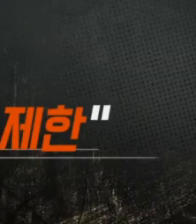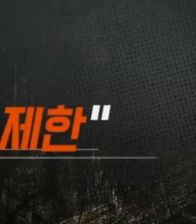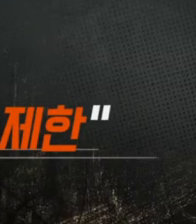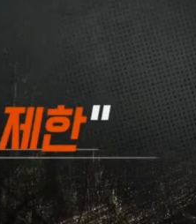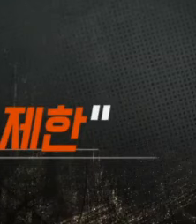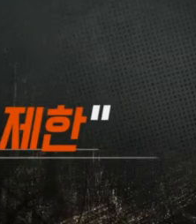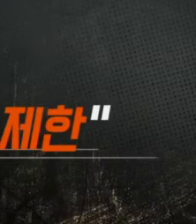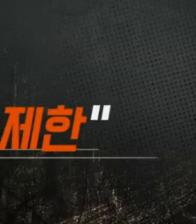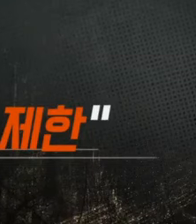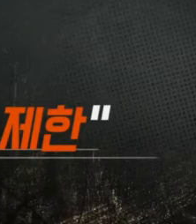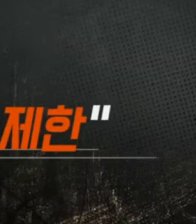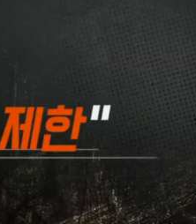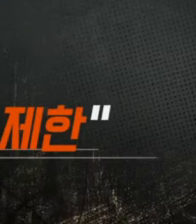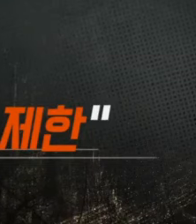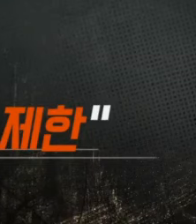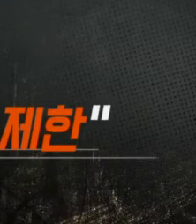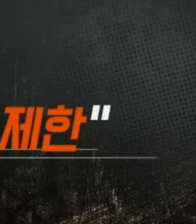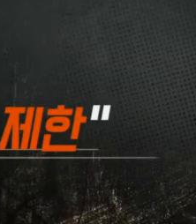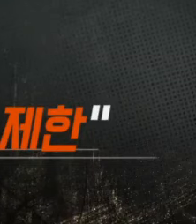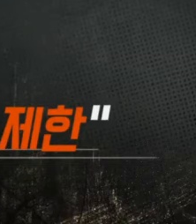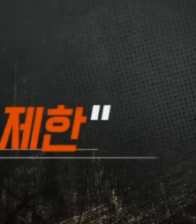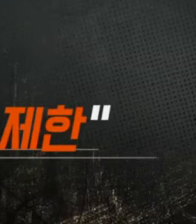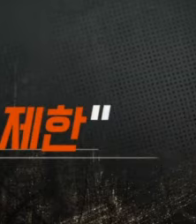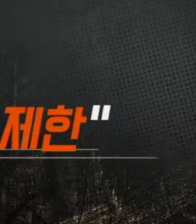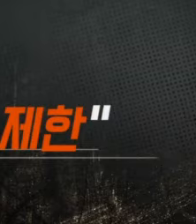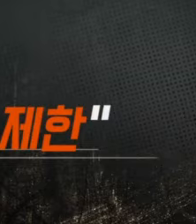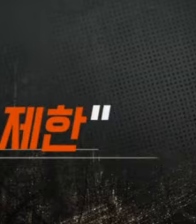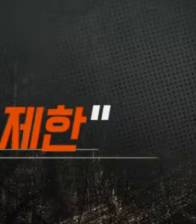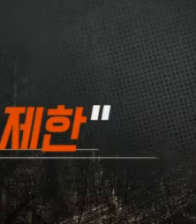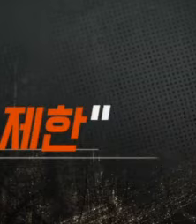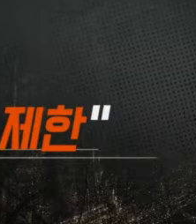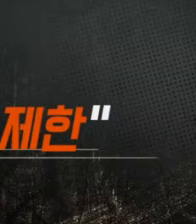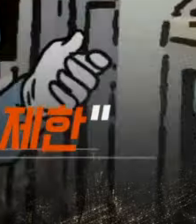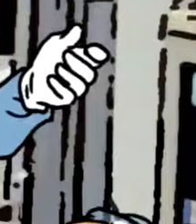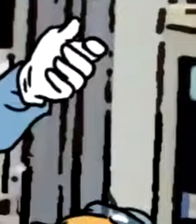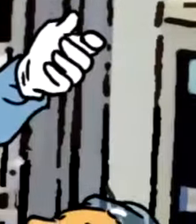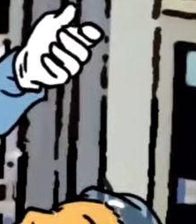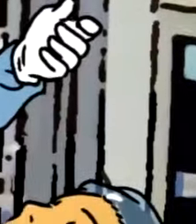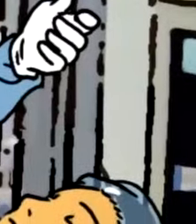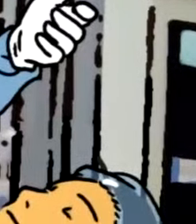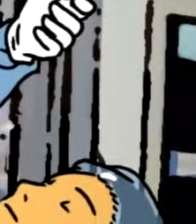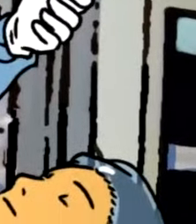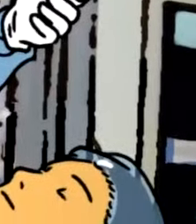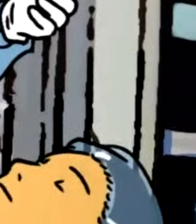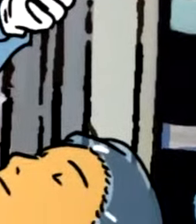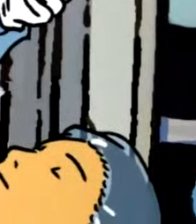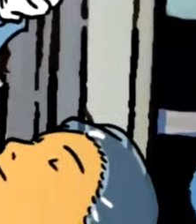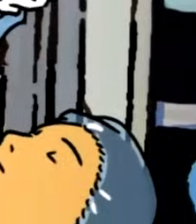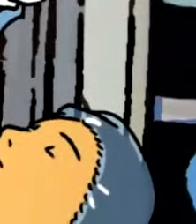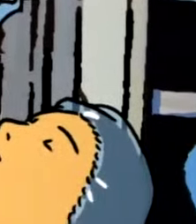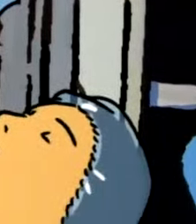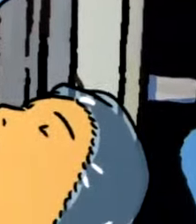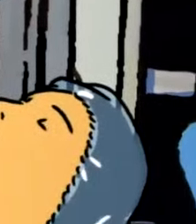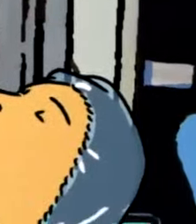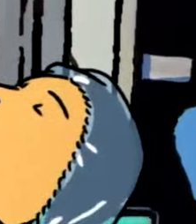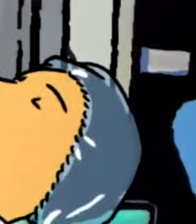걸로 보인다며 의사의 책임 범위를 60%로 제한했습니다. 재판부의 판단을 짚어봅니다.